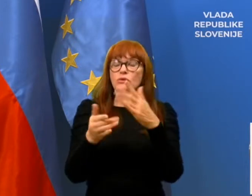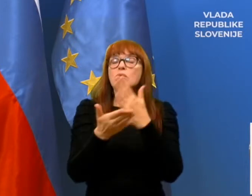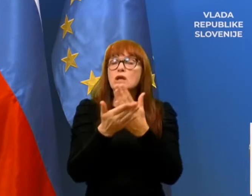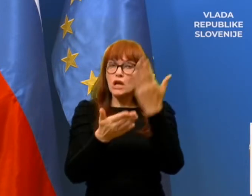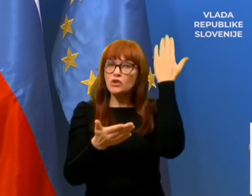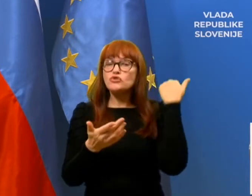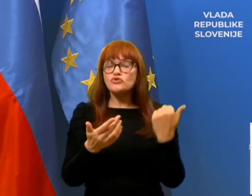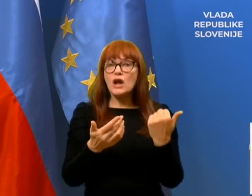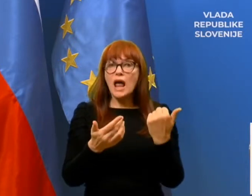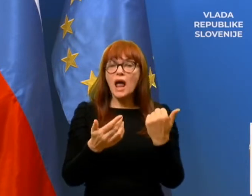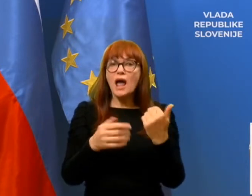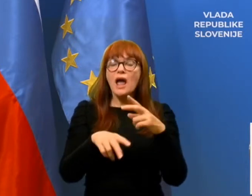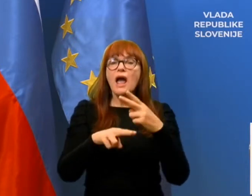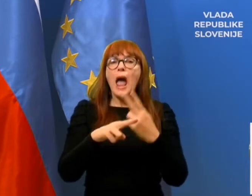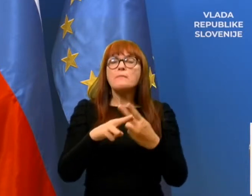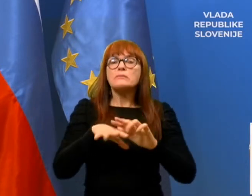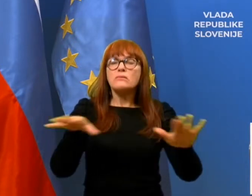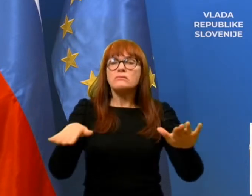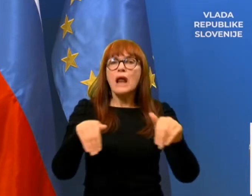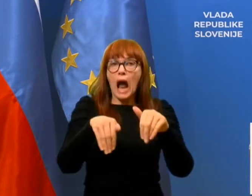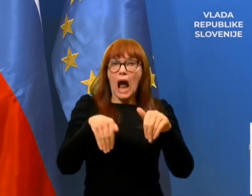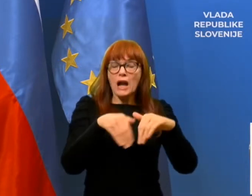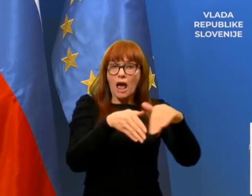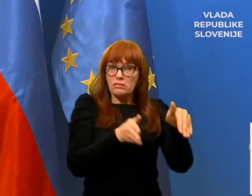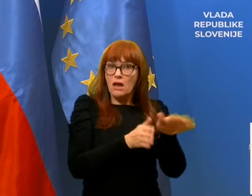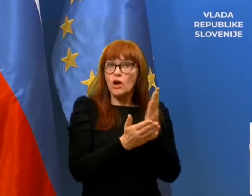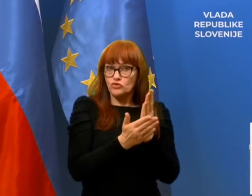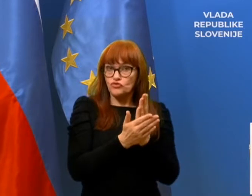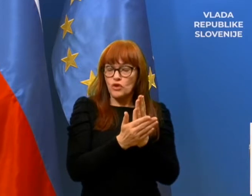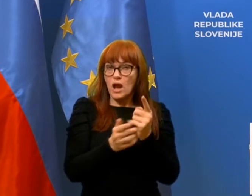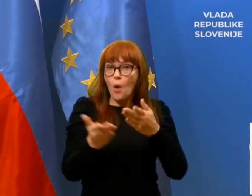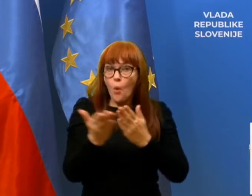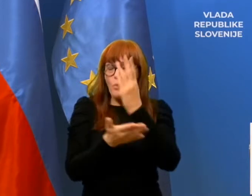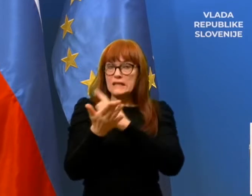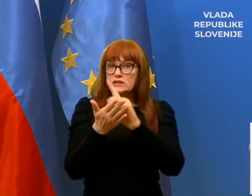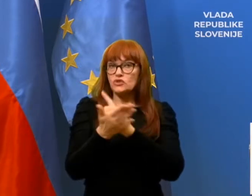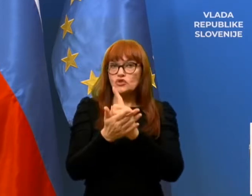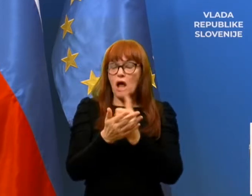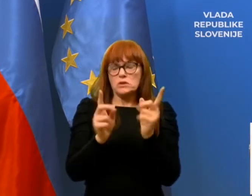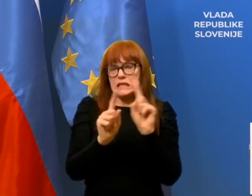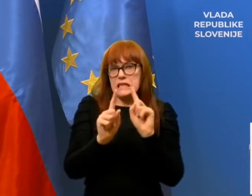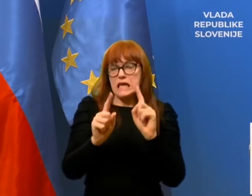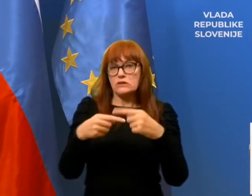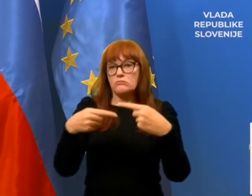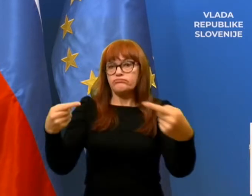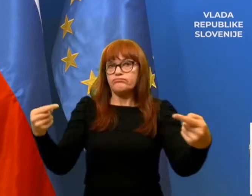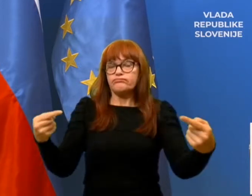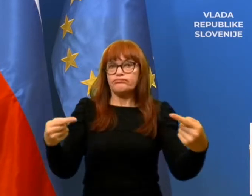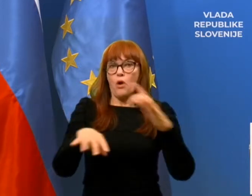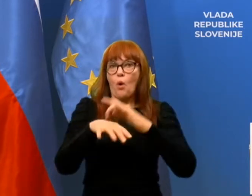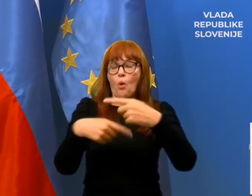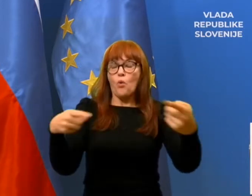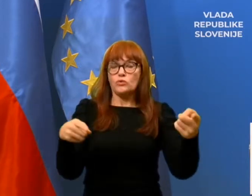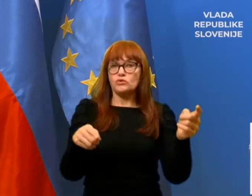v epidemiološki karanteni, kar pomeni, da v mestnem času verjetno niso mogli okužiti nikogar več, ampak